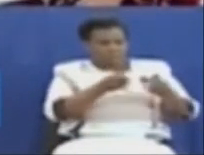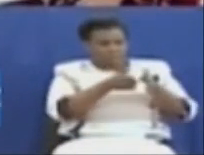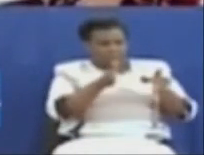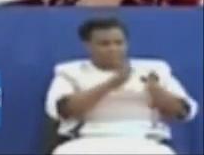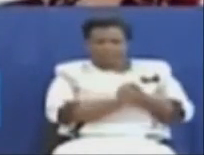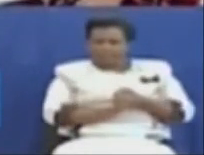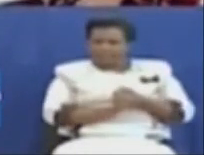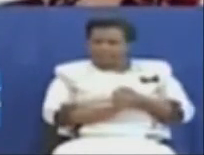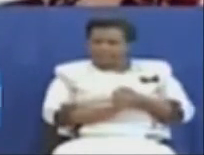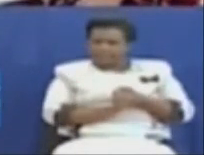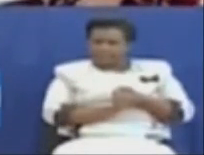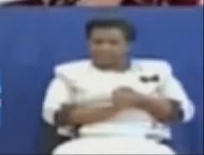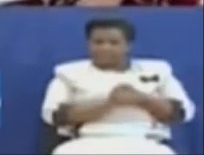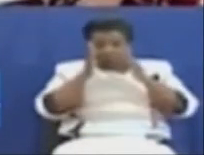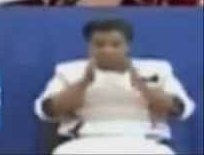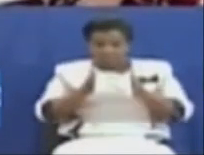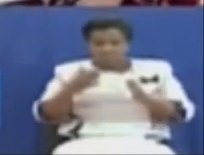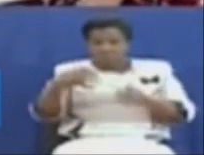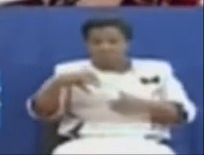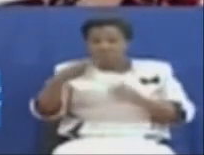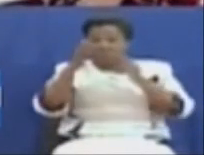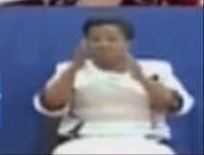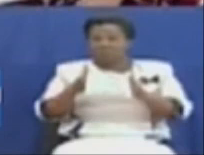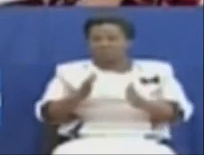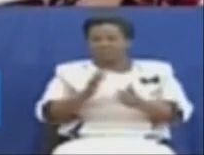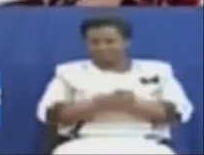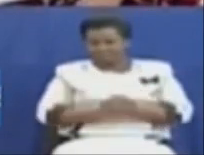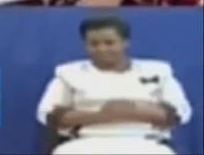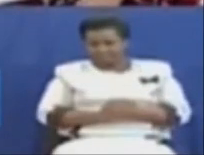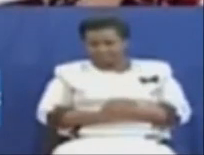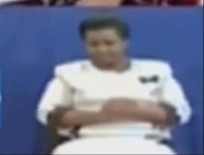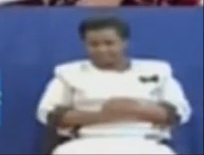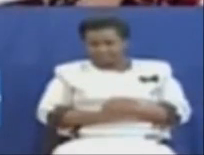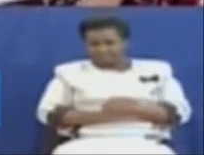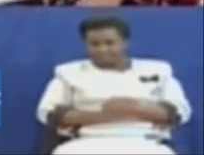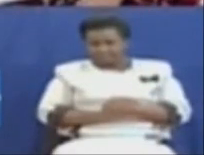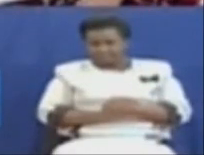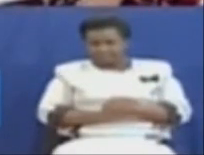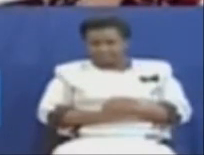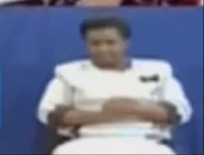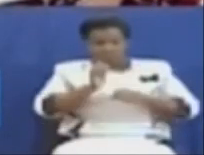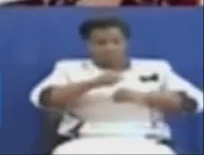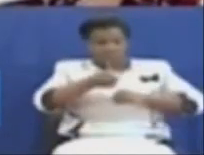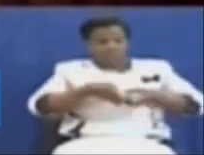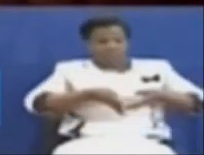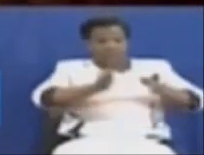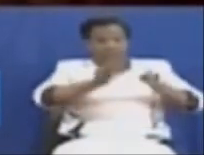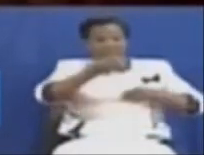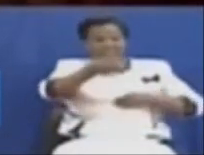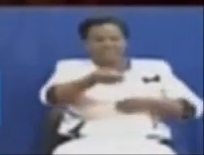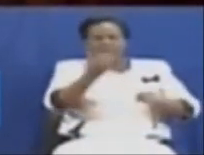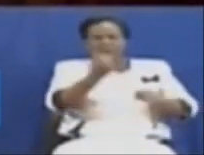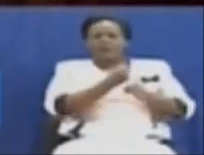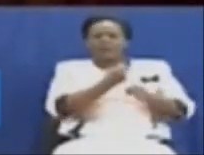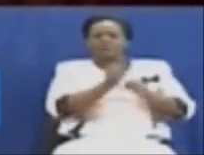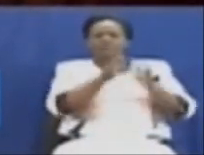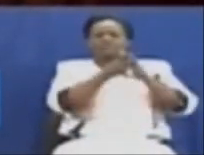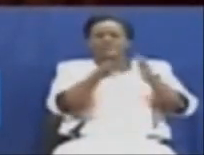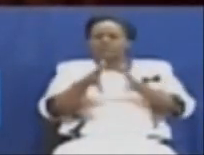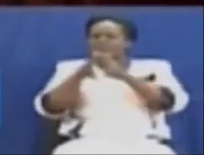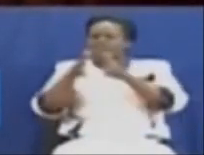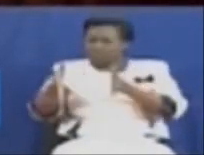Mheshimiwa Waziri Mkuu, TARURA imekuwa ikifanya kazi kubwa ya kutekeleza miradi ya